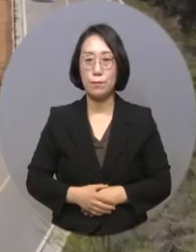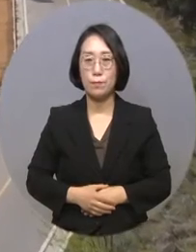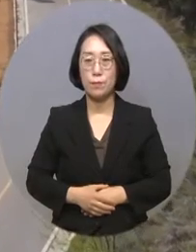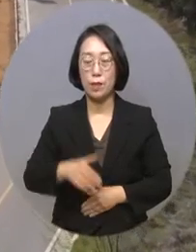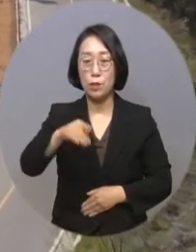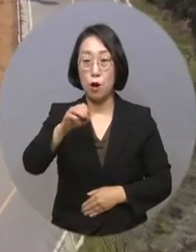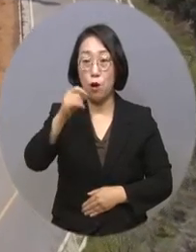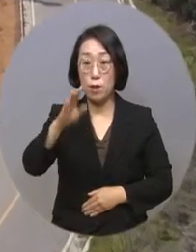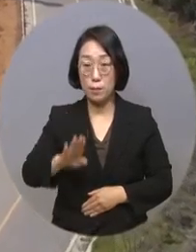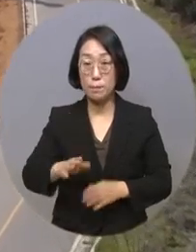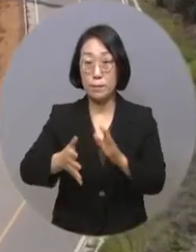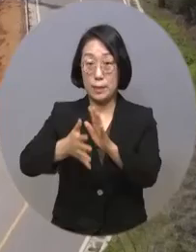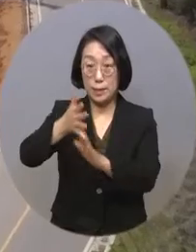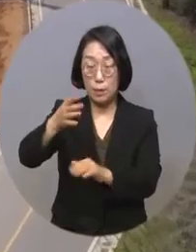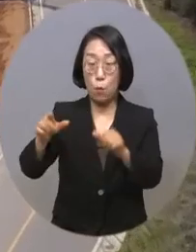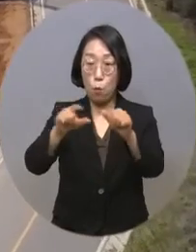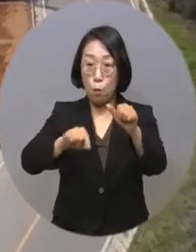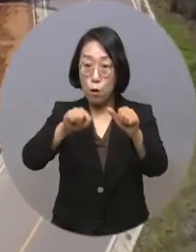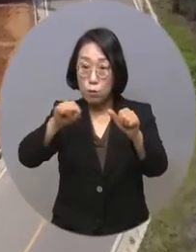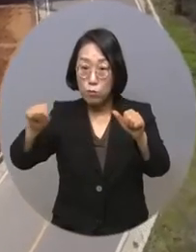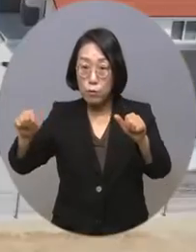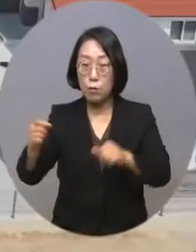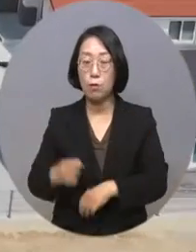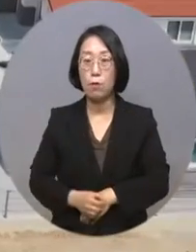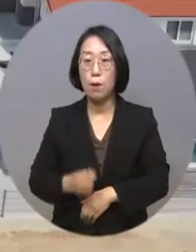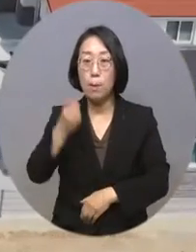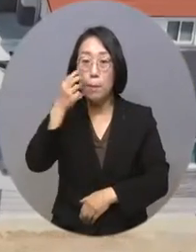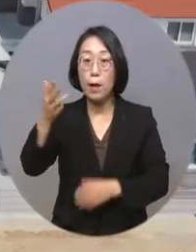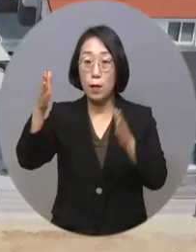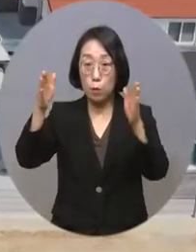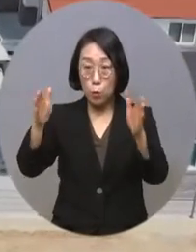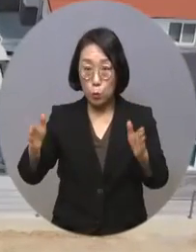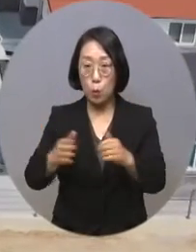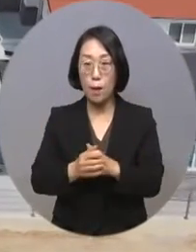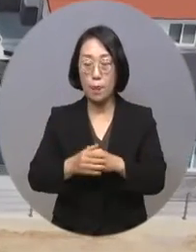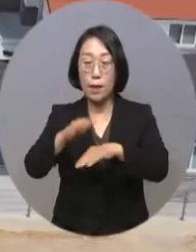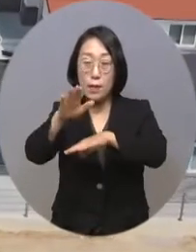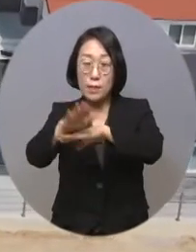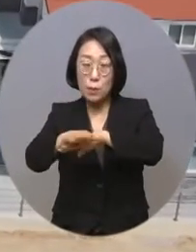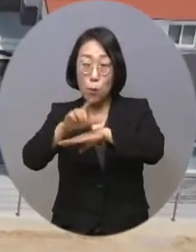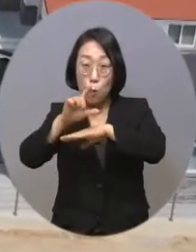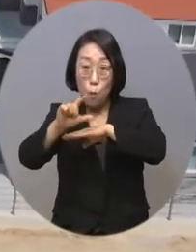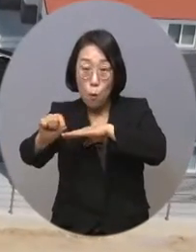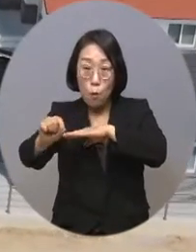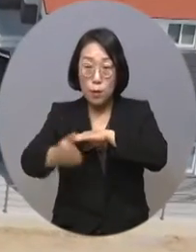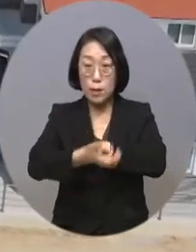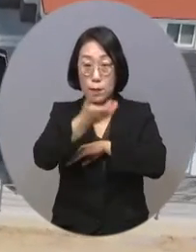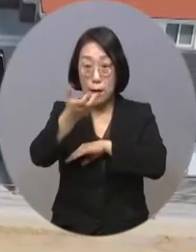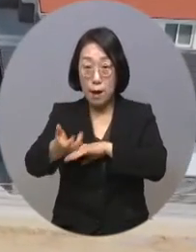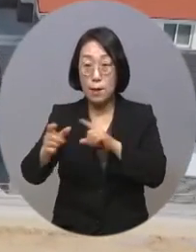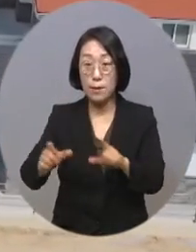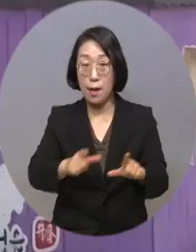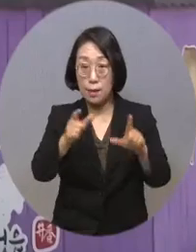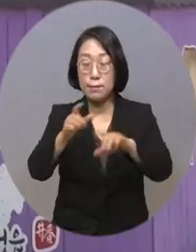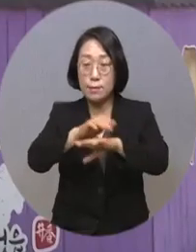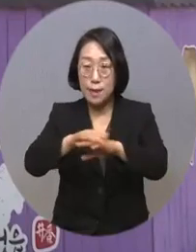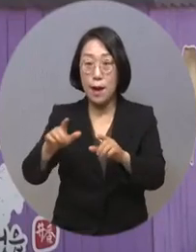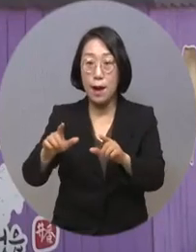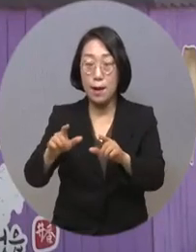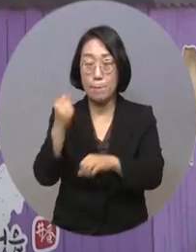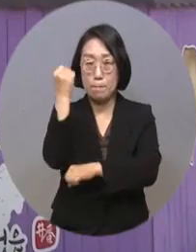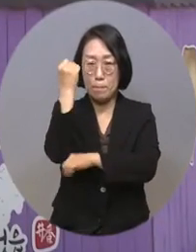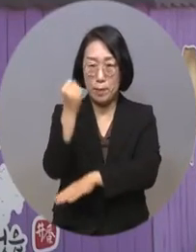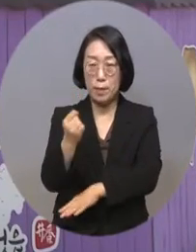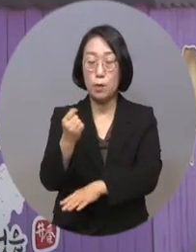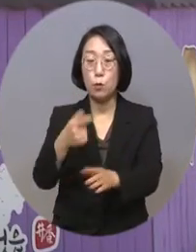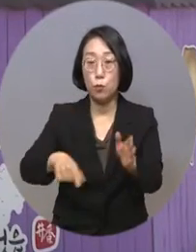전라북도 정읍 씨는 5월부터 12월까지 8개월간 귀농 귀촌인의 성공적인 정읍 정착을 위하여